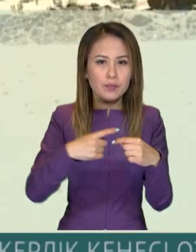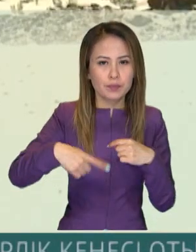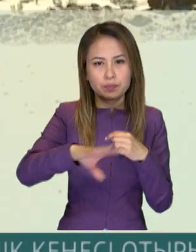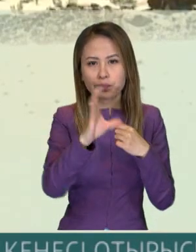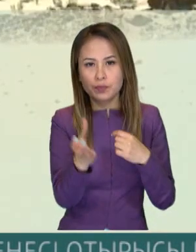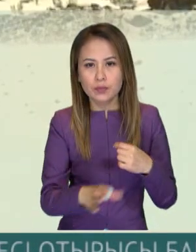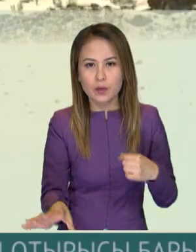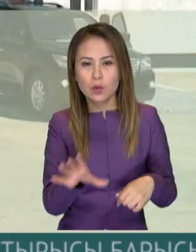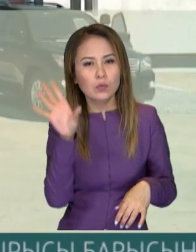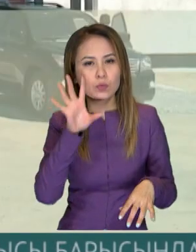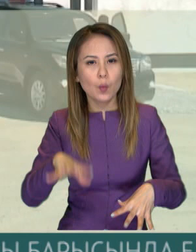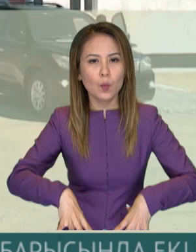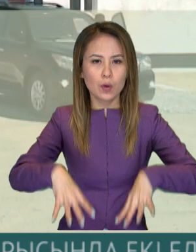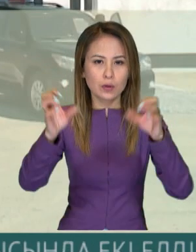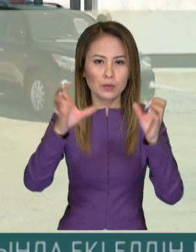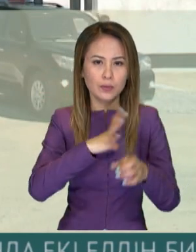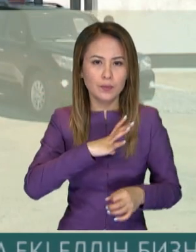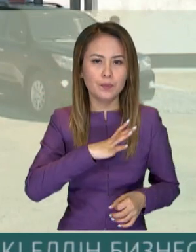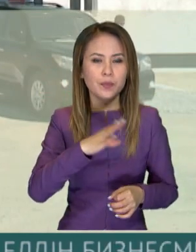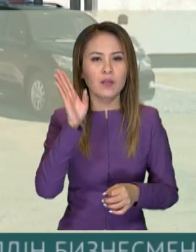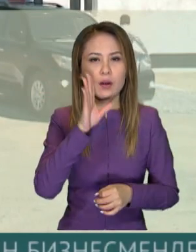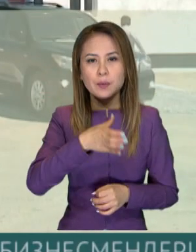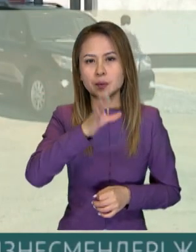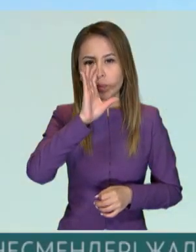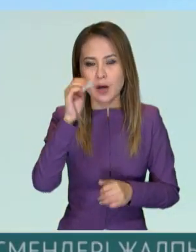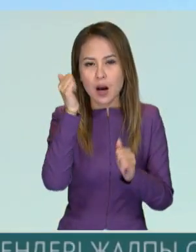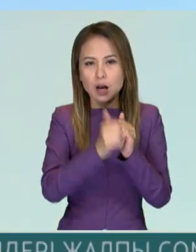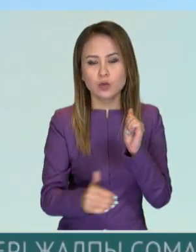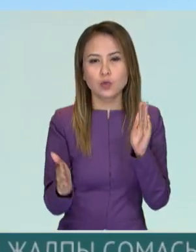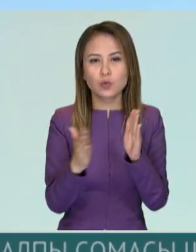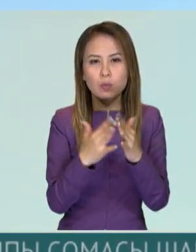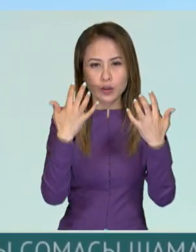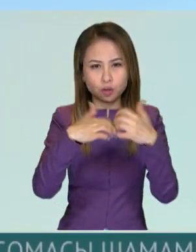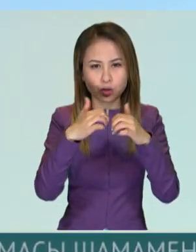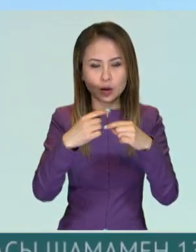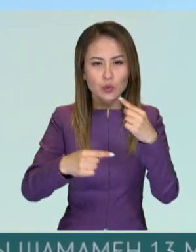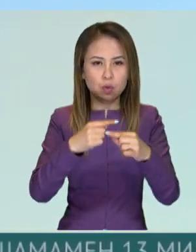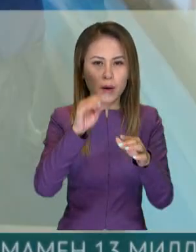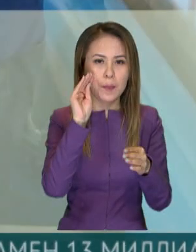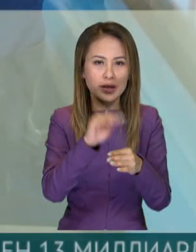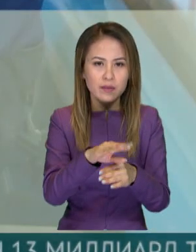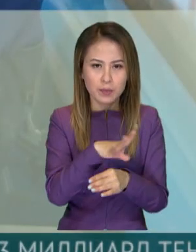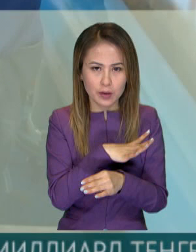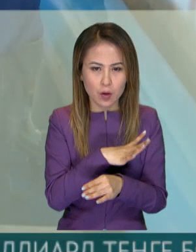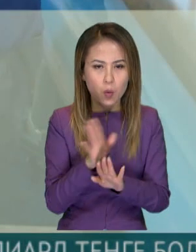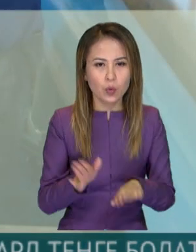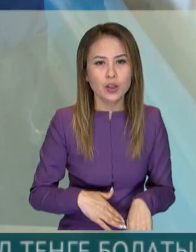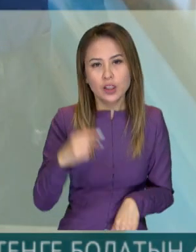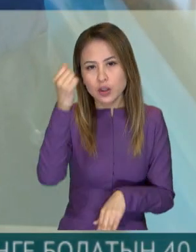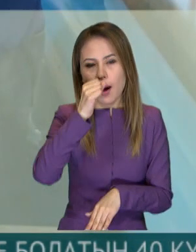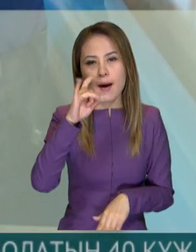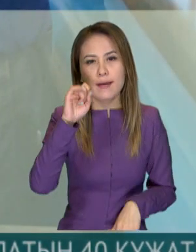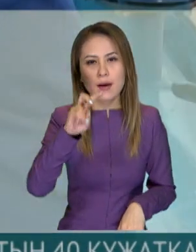құбыр жүргізіліп, су сорғы станциясы кеңейтілді. Ауыз су әр үйге кіріп есептеу құрылғылары орнатылған. Айта кетейік, өткен жылы